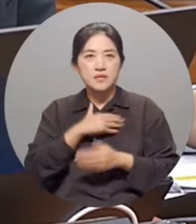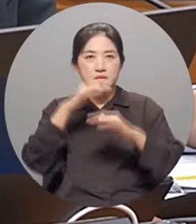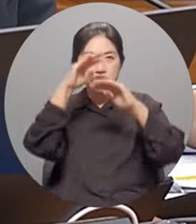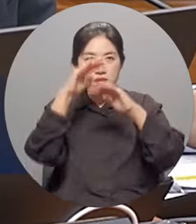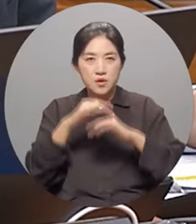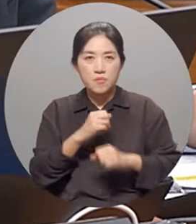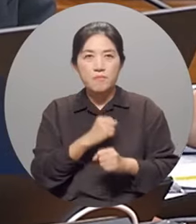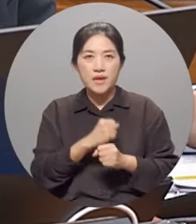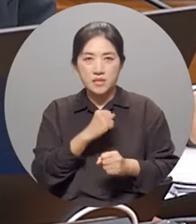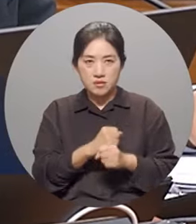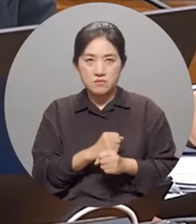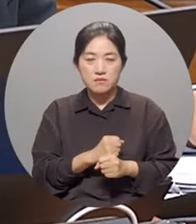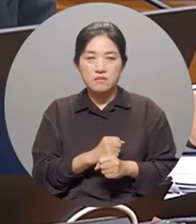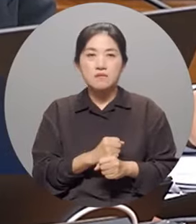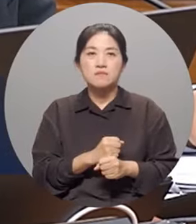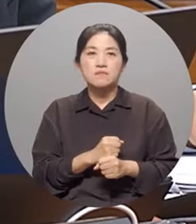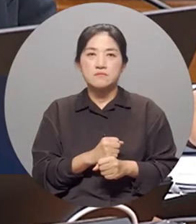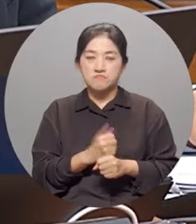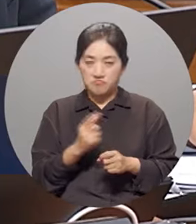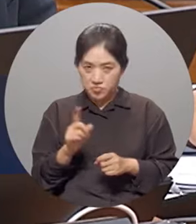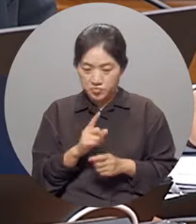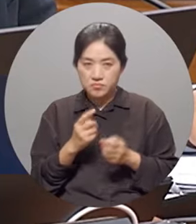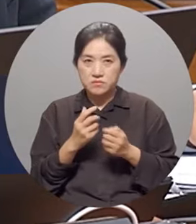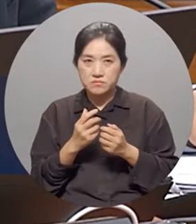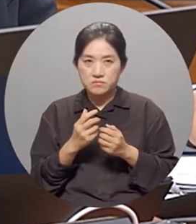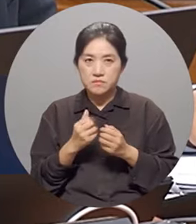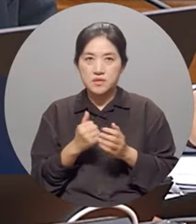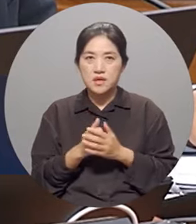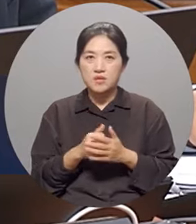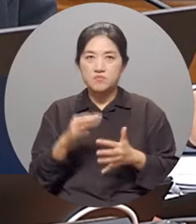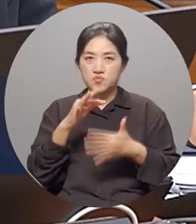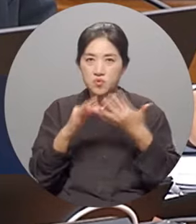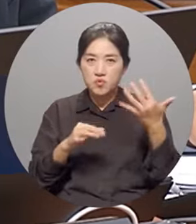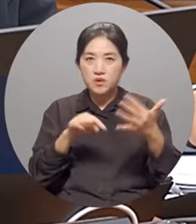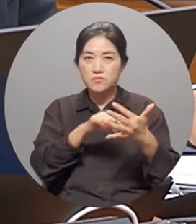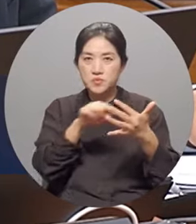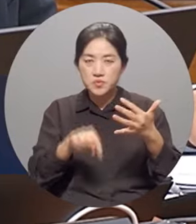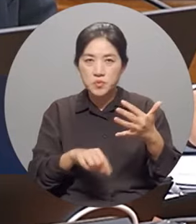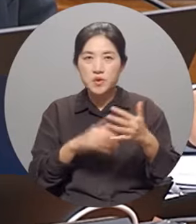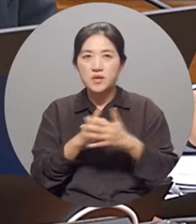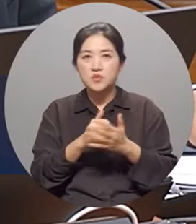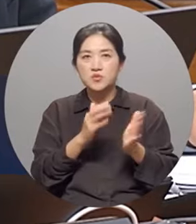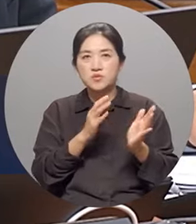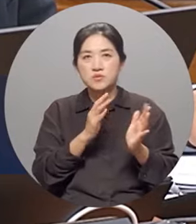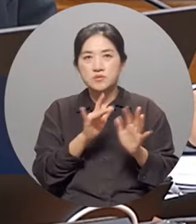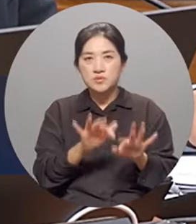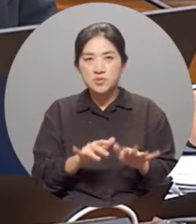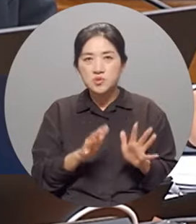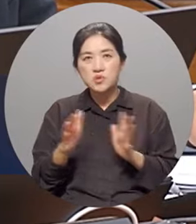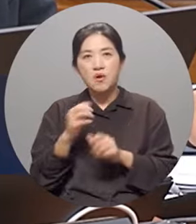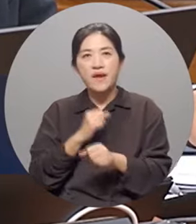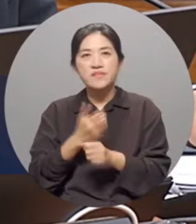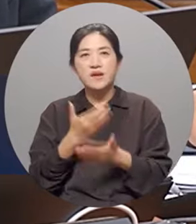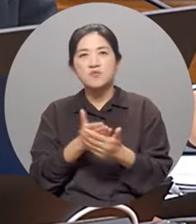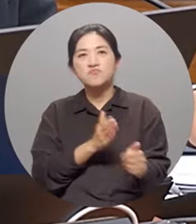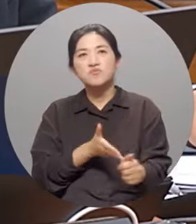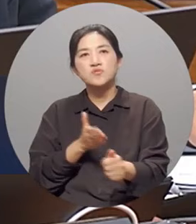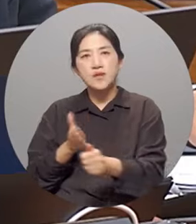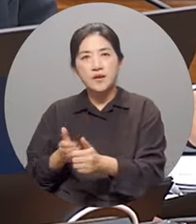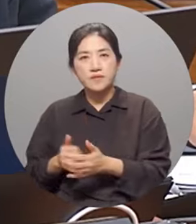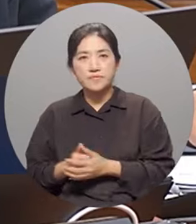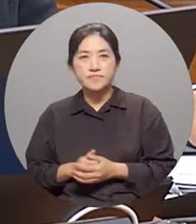내용을 만들어서 어이 말 프로그램 속에 이렇게 좀 정리를 해